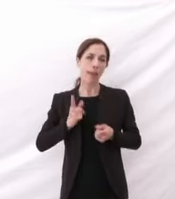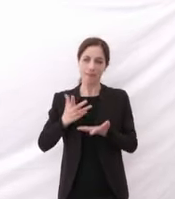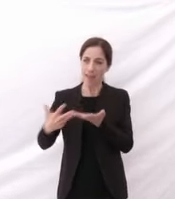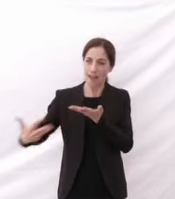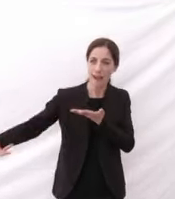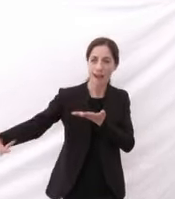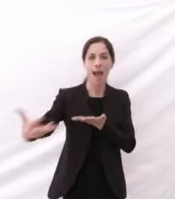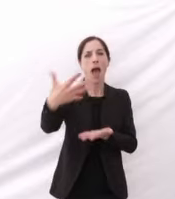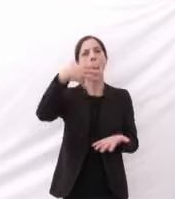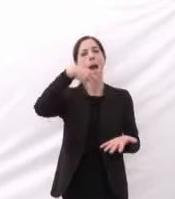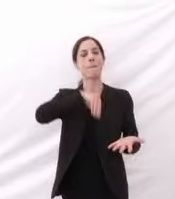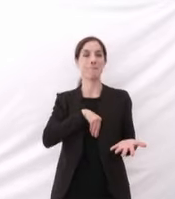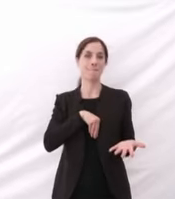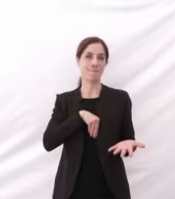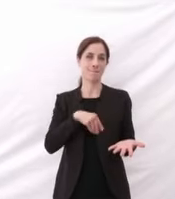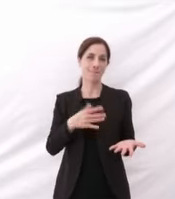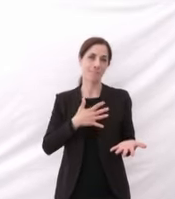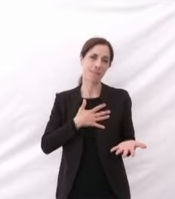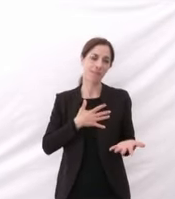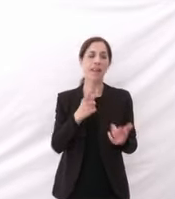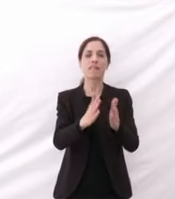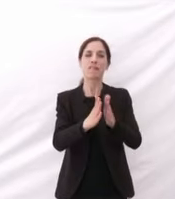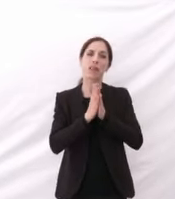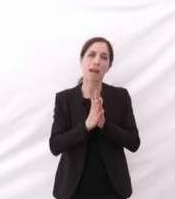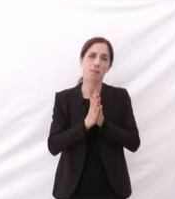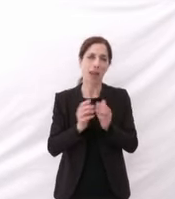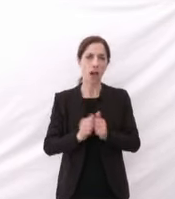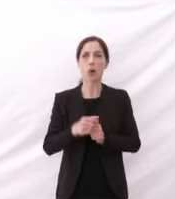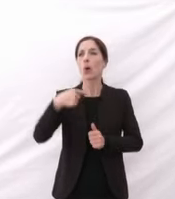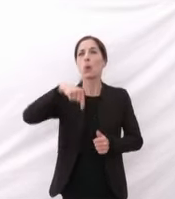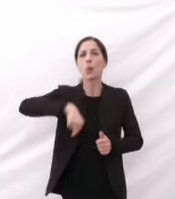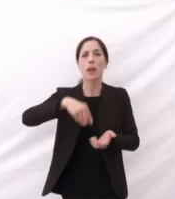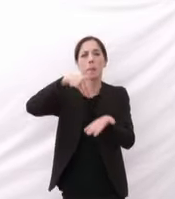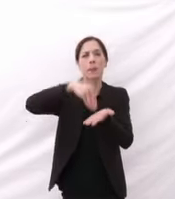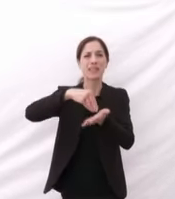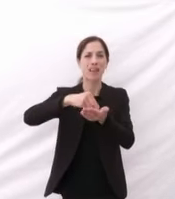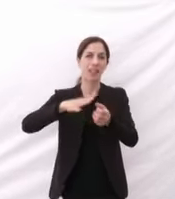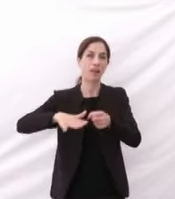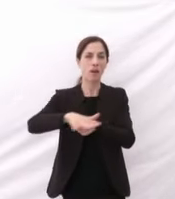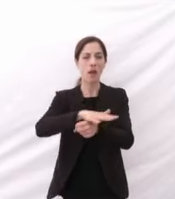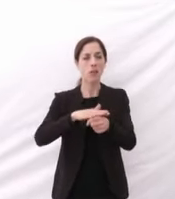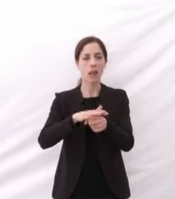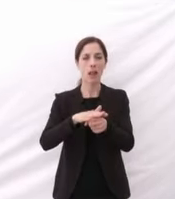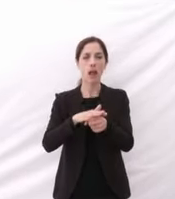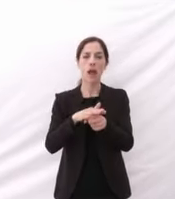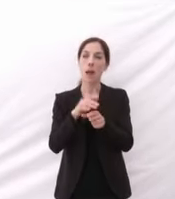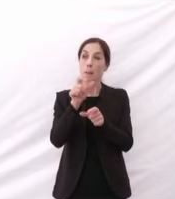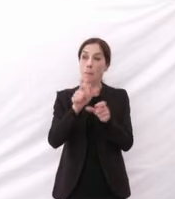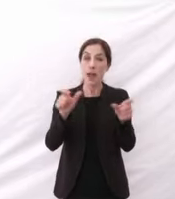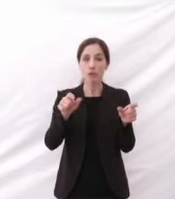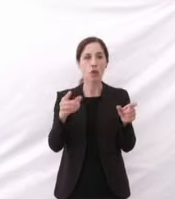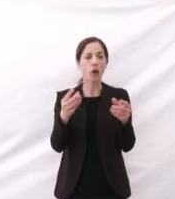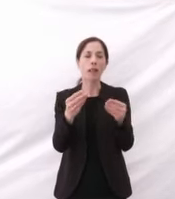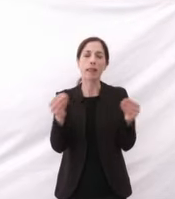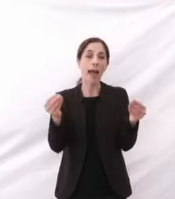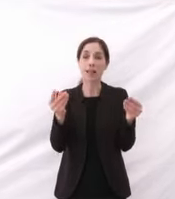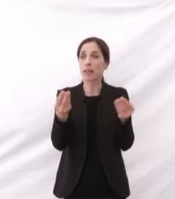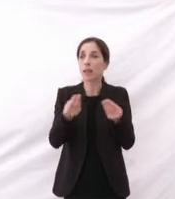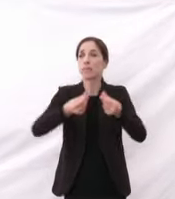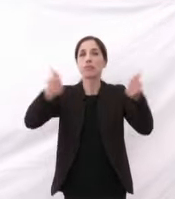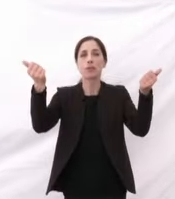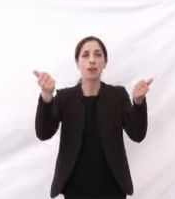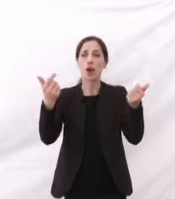prego, qui ci sono i familiari che hanno perso tante di queste persone a cui noi siamo